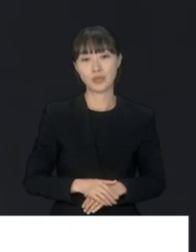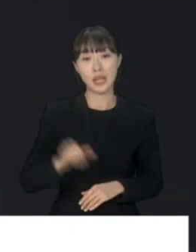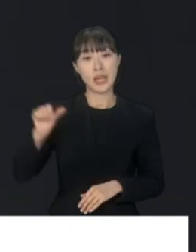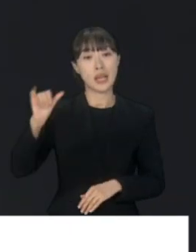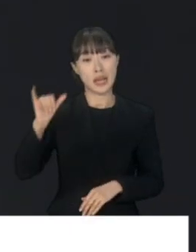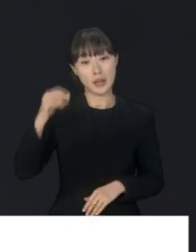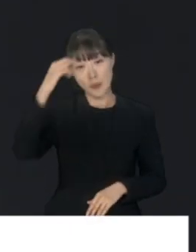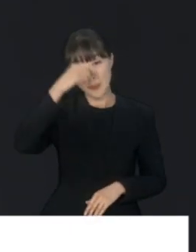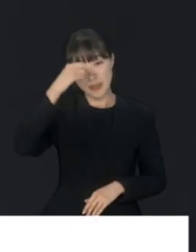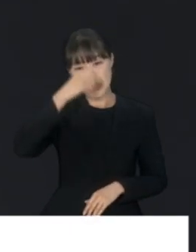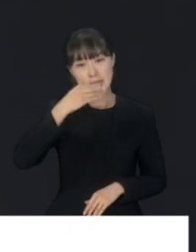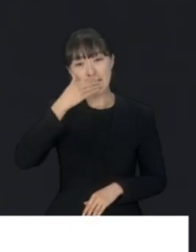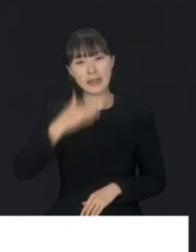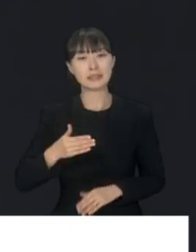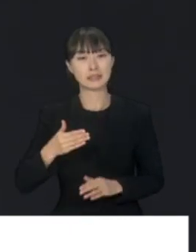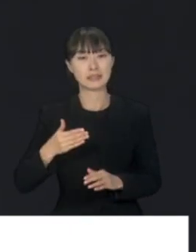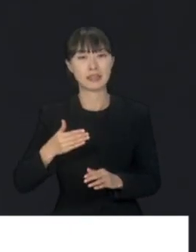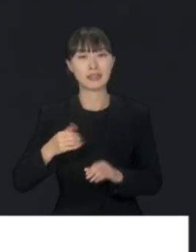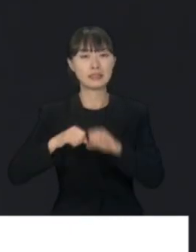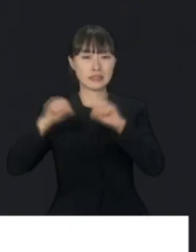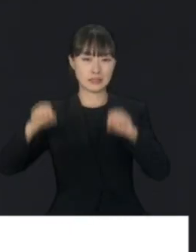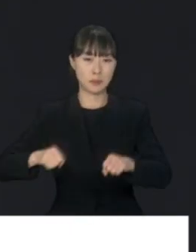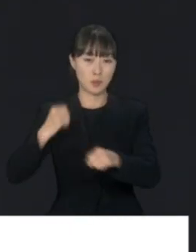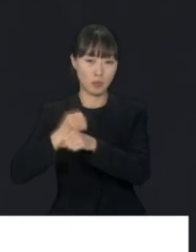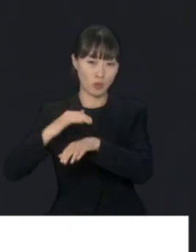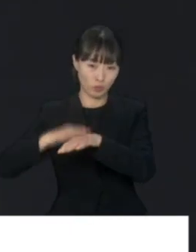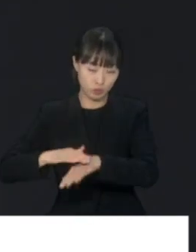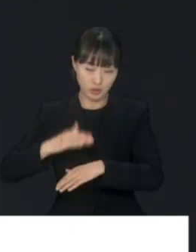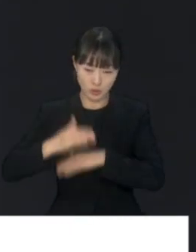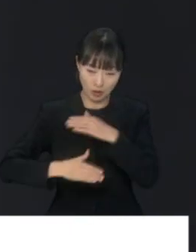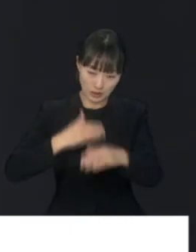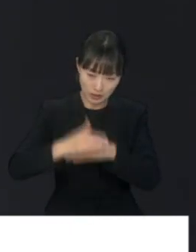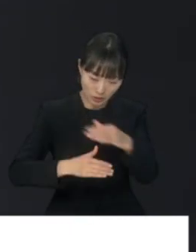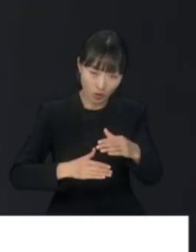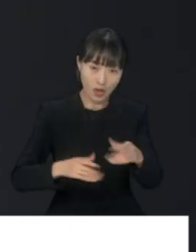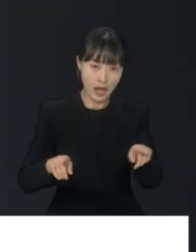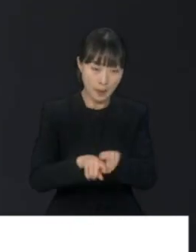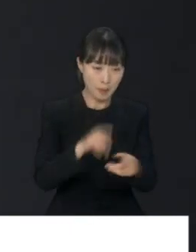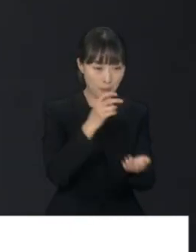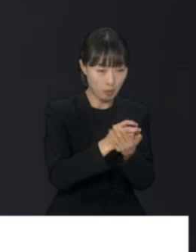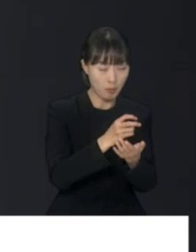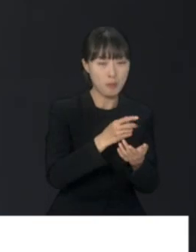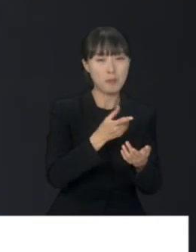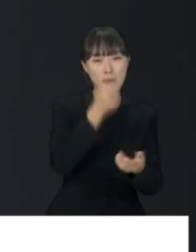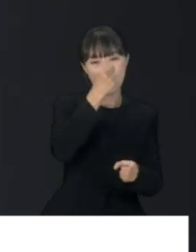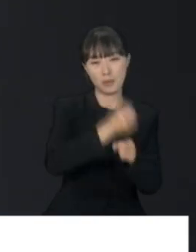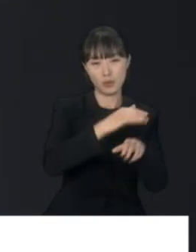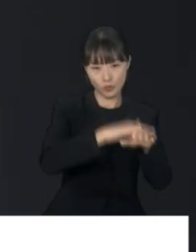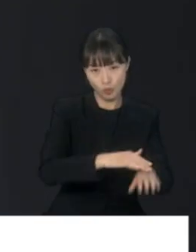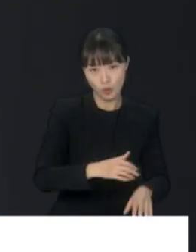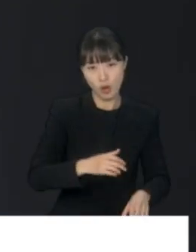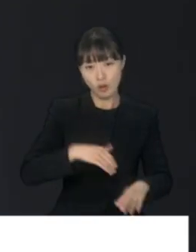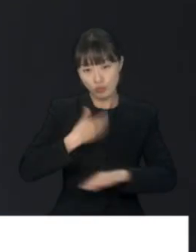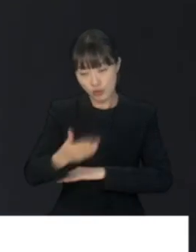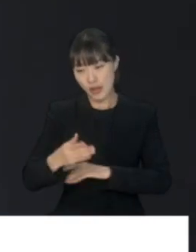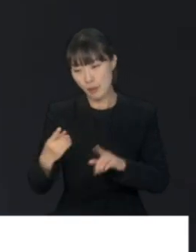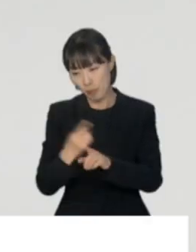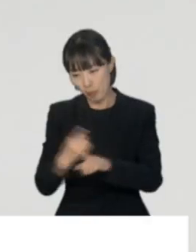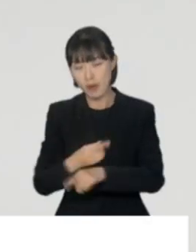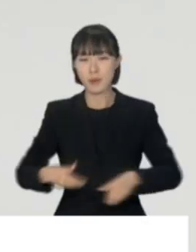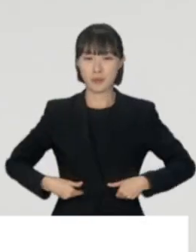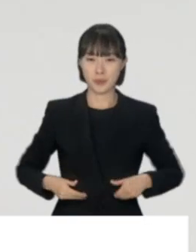도구로 만드는 과정이 빨리 입법화 되고 그 이후에 보완해 나가는 노력들이 필요하다고 생각을